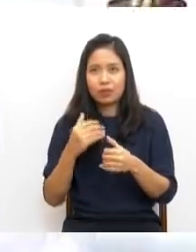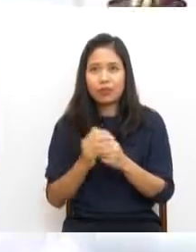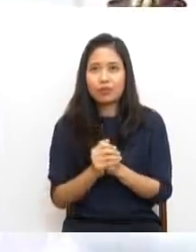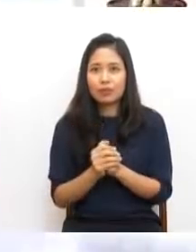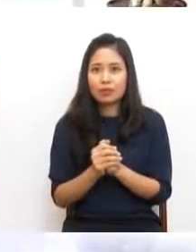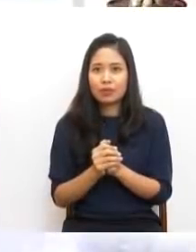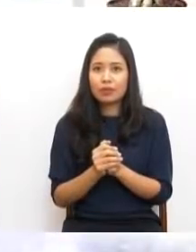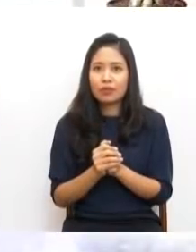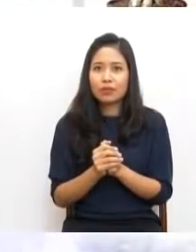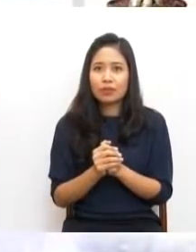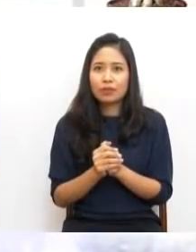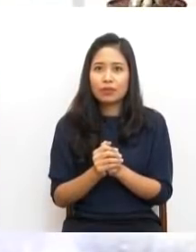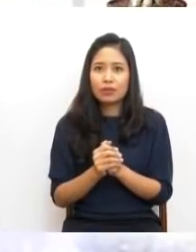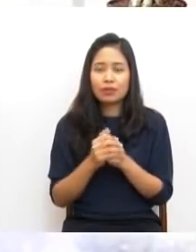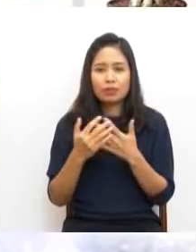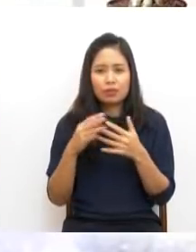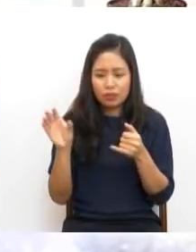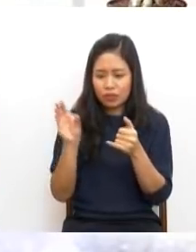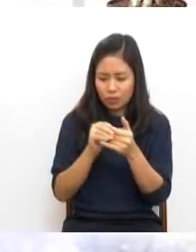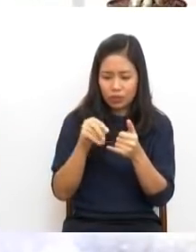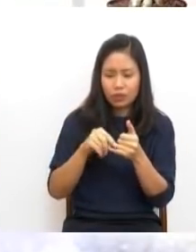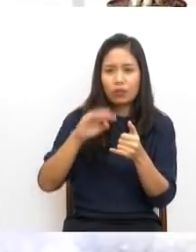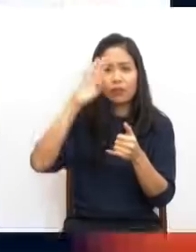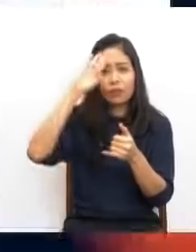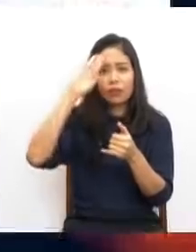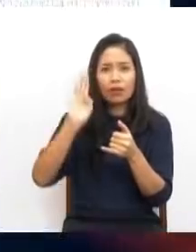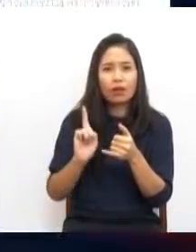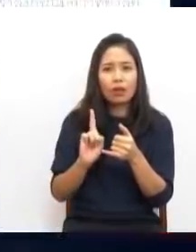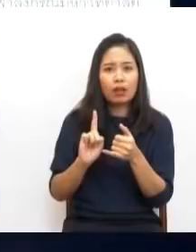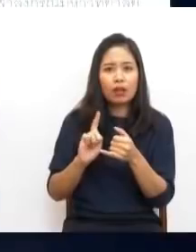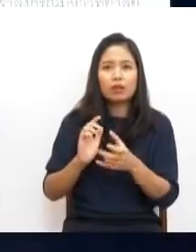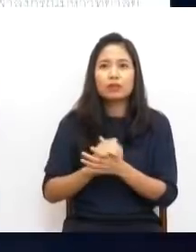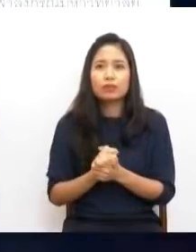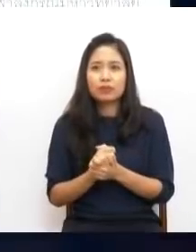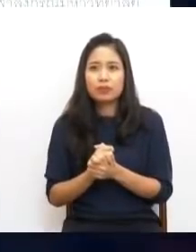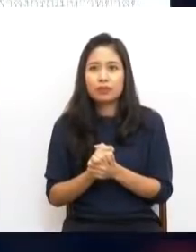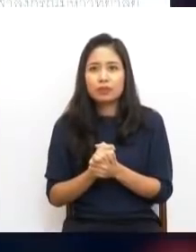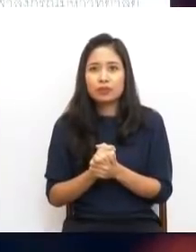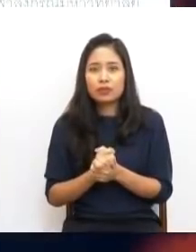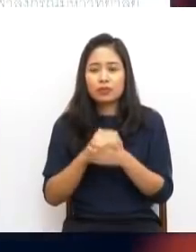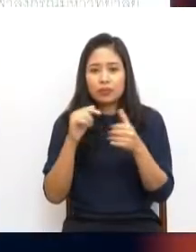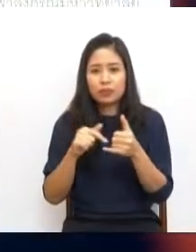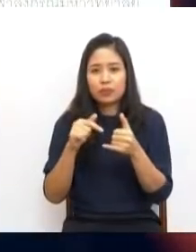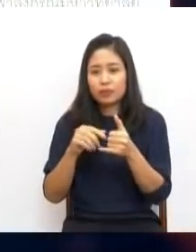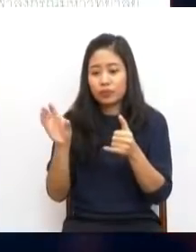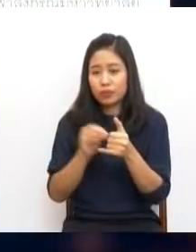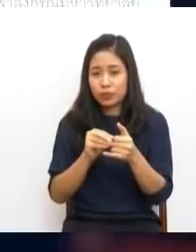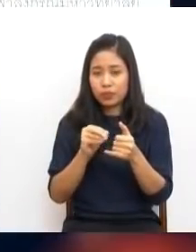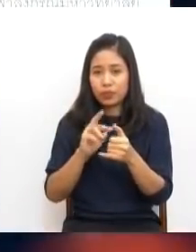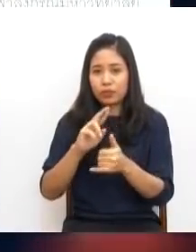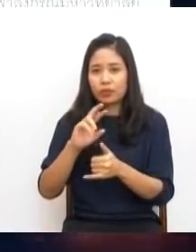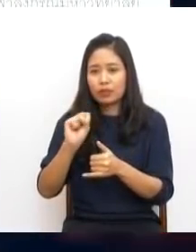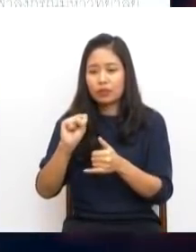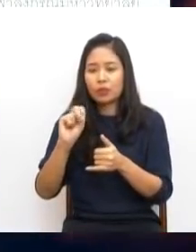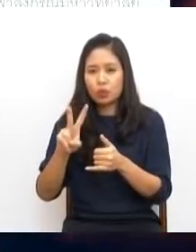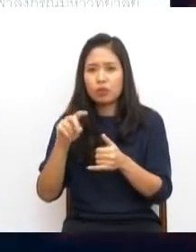าเหตุและการติดเชื้อเนี่ยของโรคเนี่ยคืออะไร ค่ะก็เชื้อนี้นะคะคล้ายกับไข้หวัดวิธีการติดต่อนะค